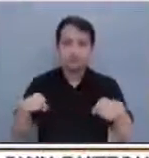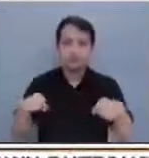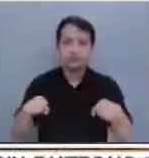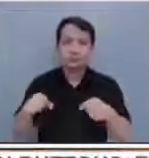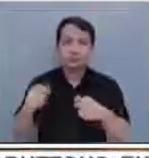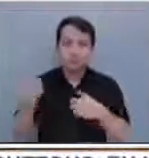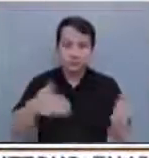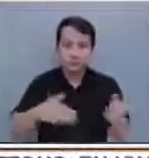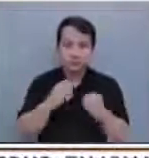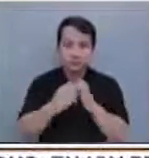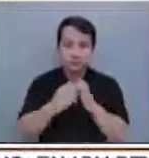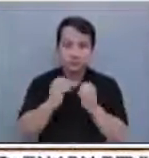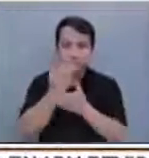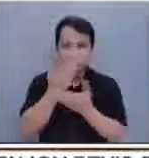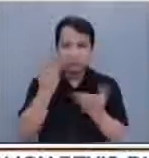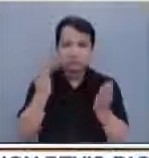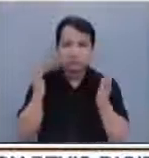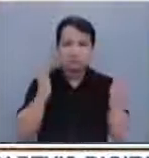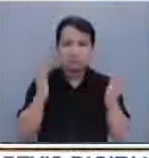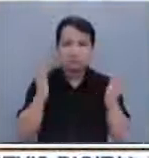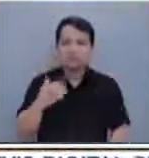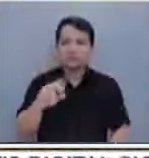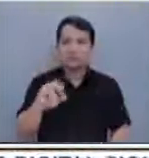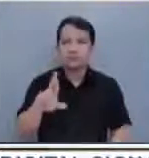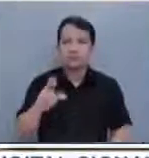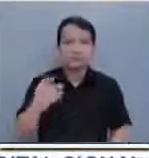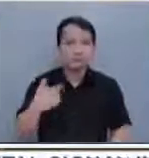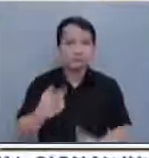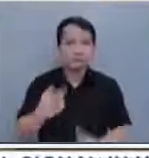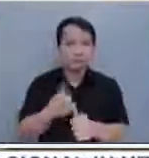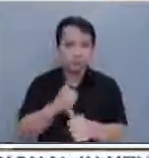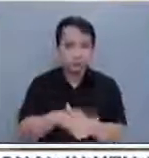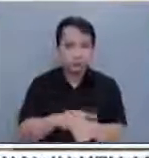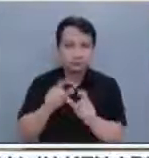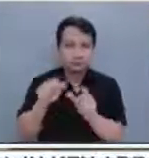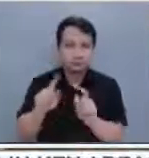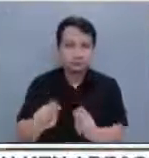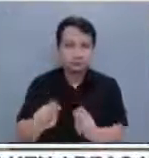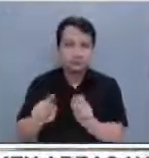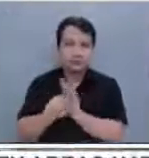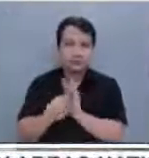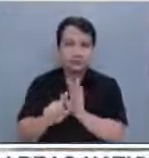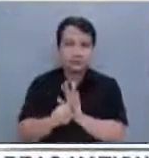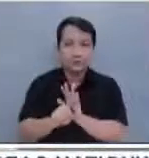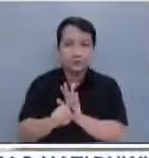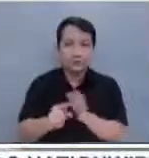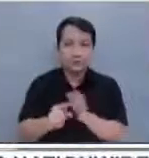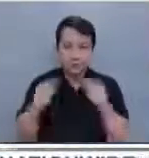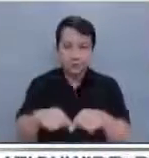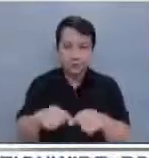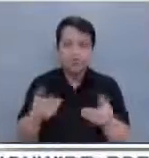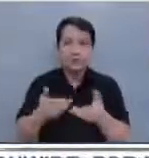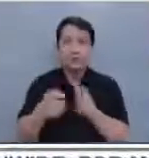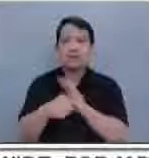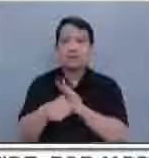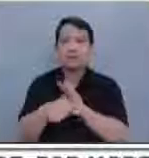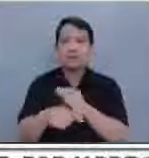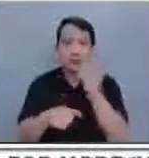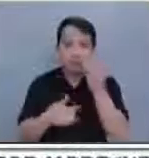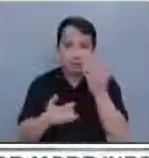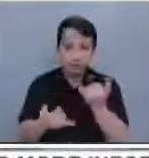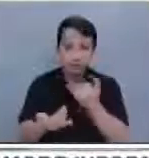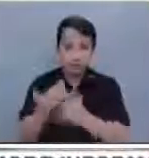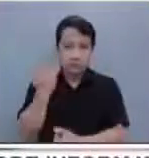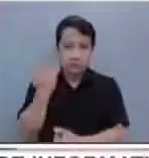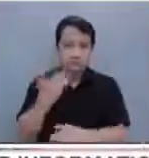sa EDSA Kamuning Service Road kahit una nang sinabi noong Sabado na bawal sila dumaan dito. Kaya naman ngayong umaga,